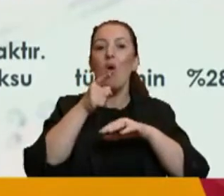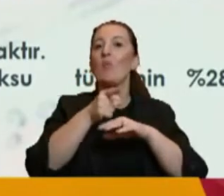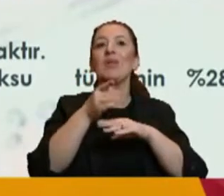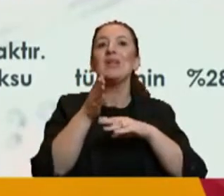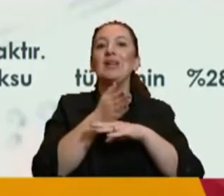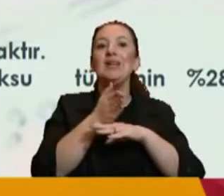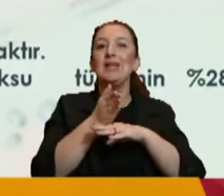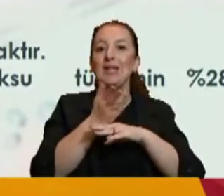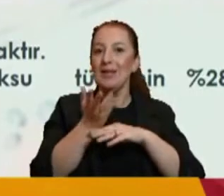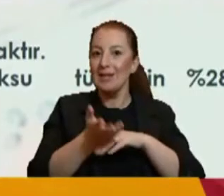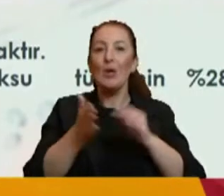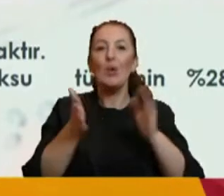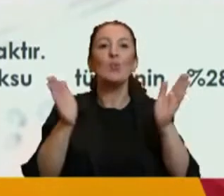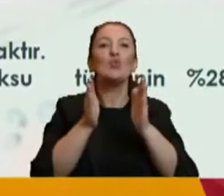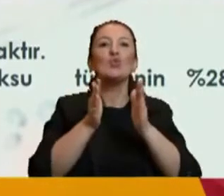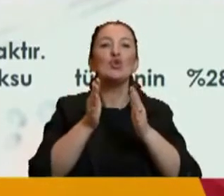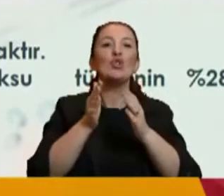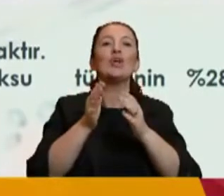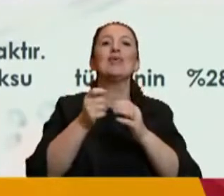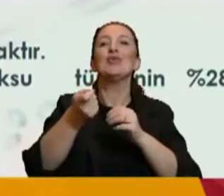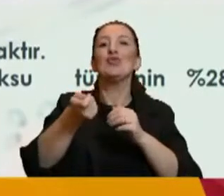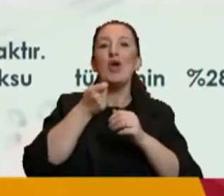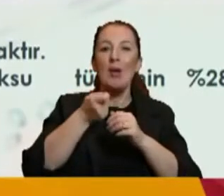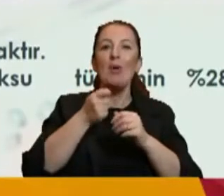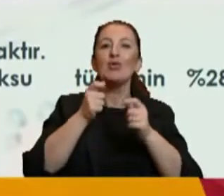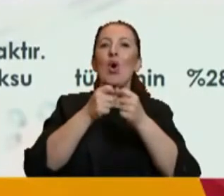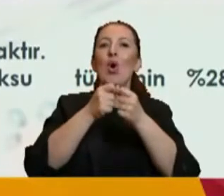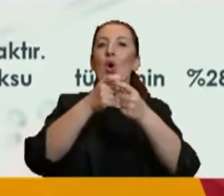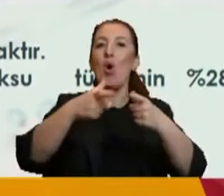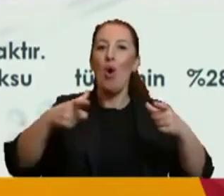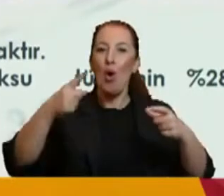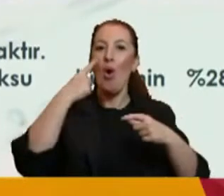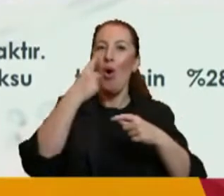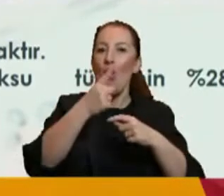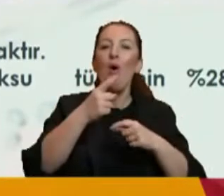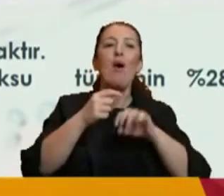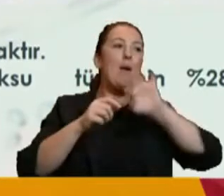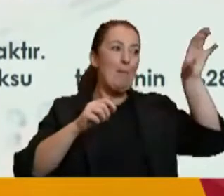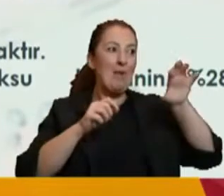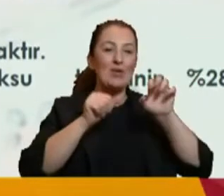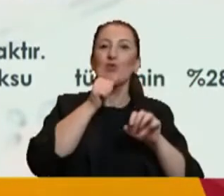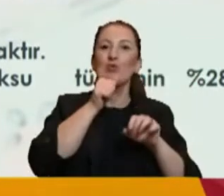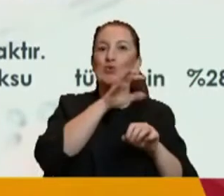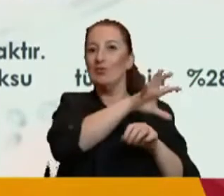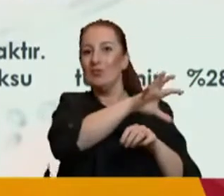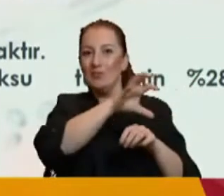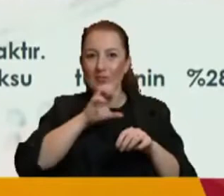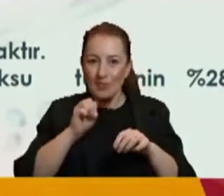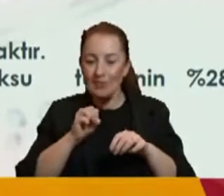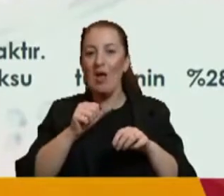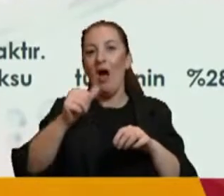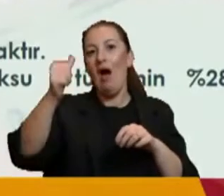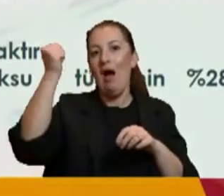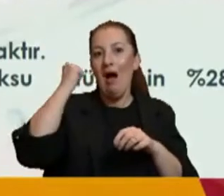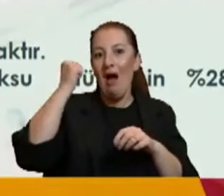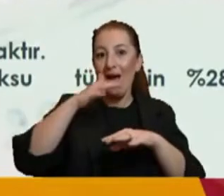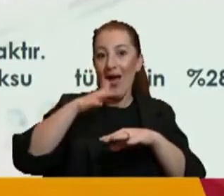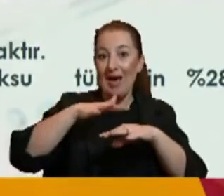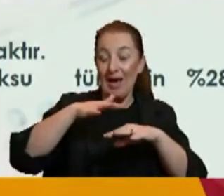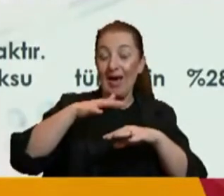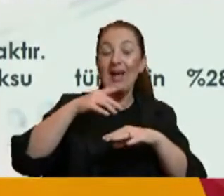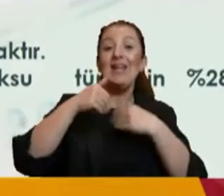Küçükçekmece Gölü'nün Batı yakasından gelen atık suları toplayıp mevcut ön arıtma tesisi yerine